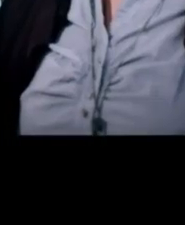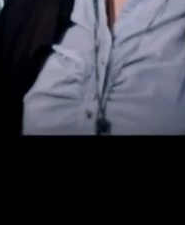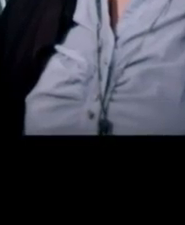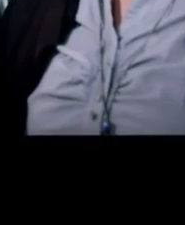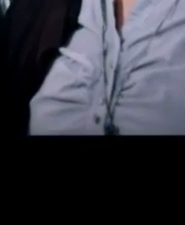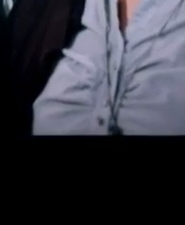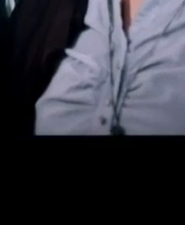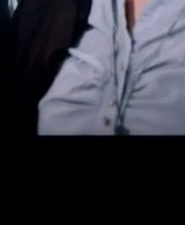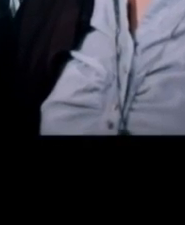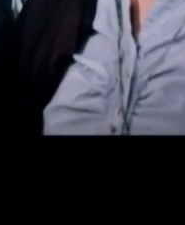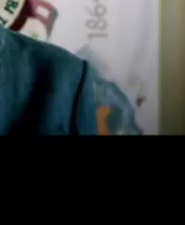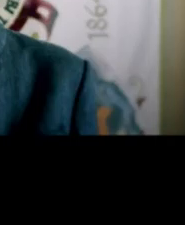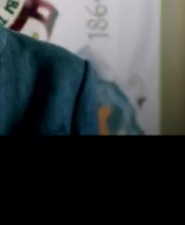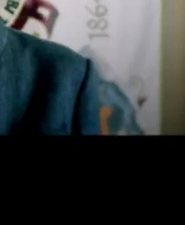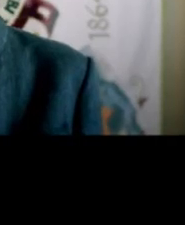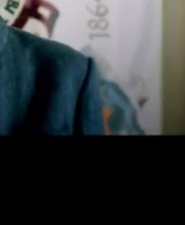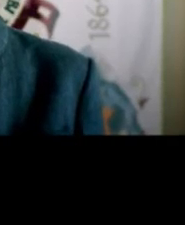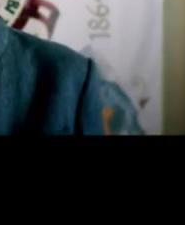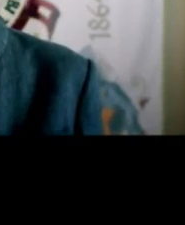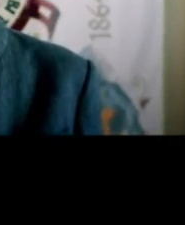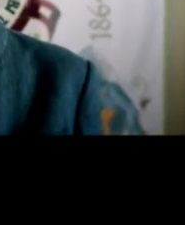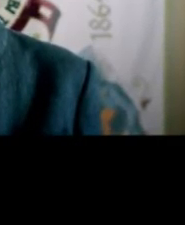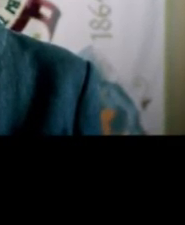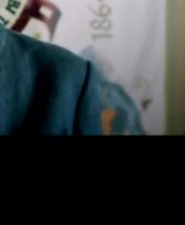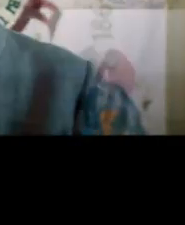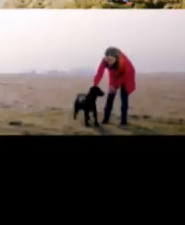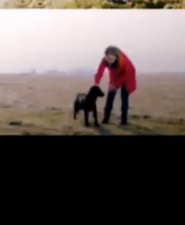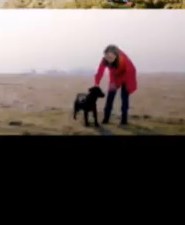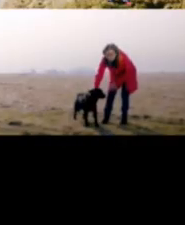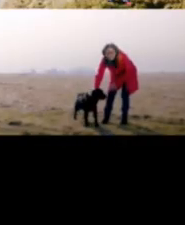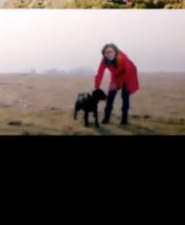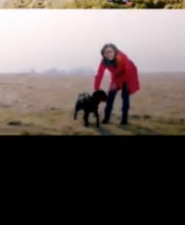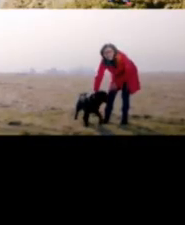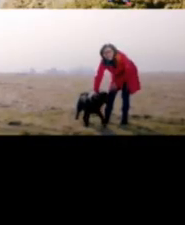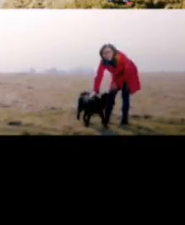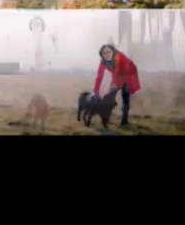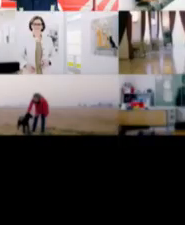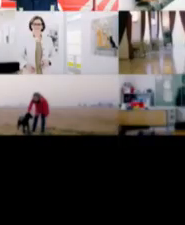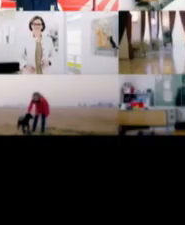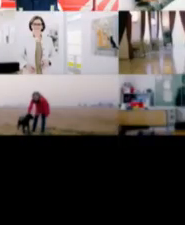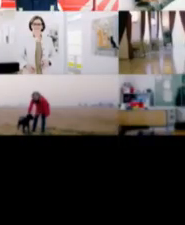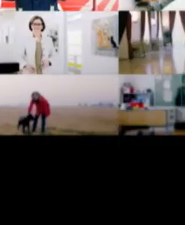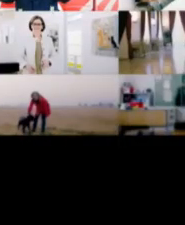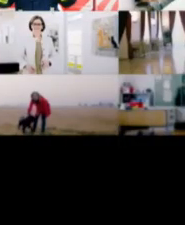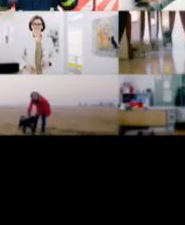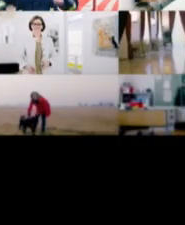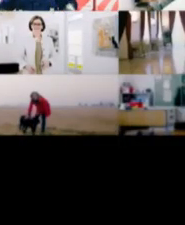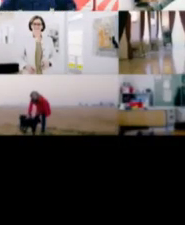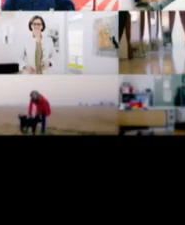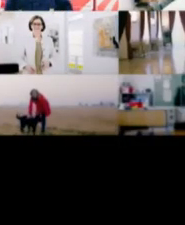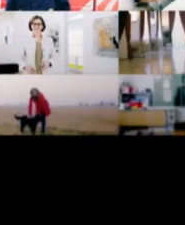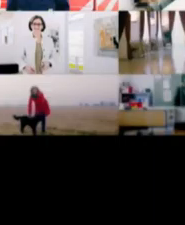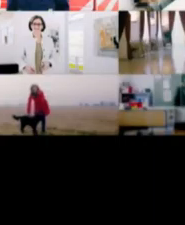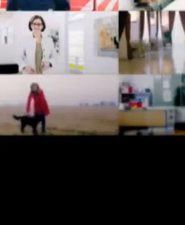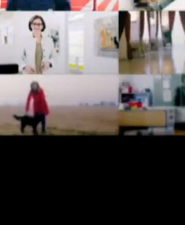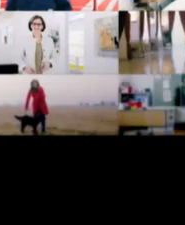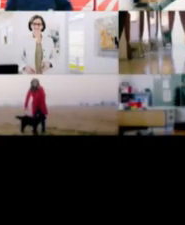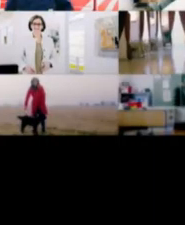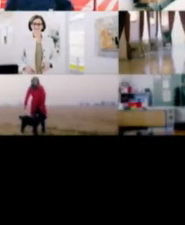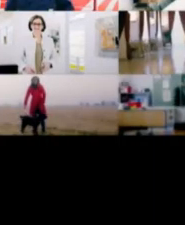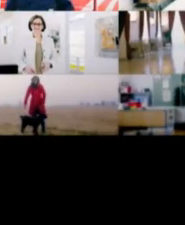sind füreinander da. Wir sind unser Zuhause. Wir sind unser Land. Wir